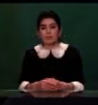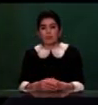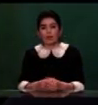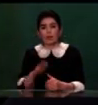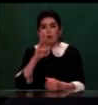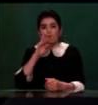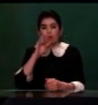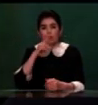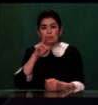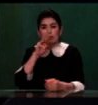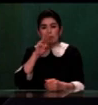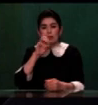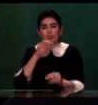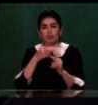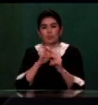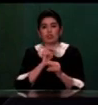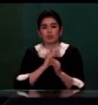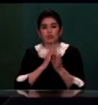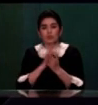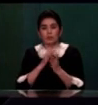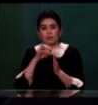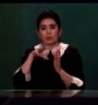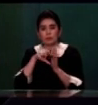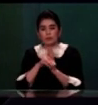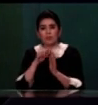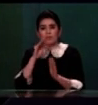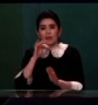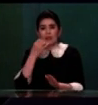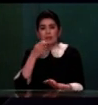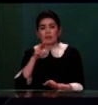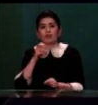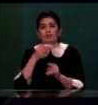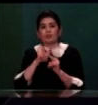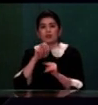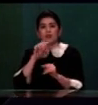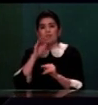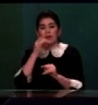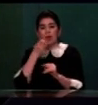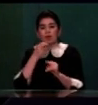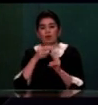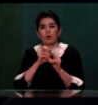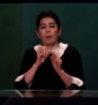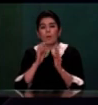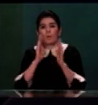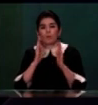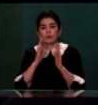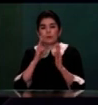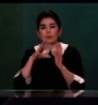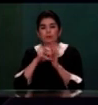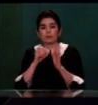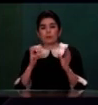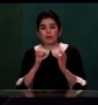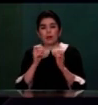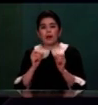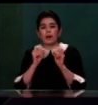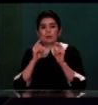Word matn muharririni, demak, ishga tushiramiz faylimizni va fayl bo'limidan kirib Сохранить